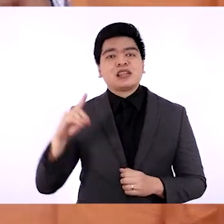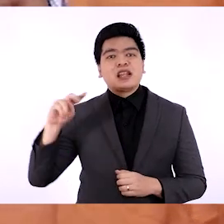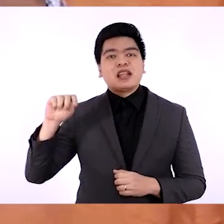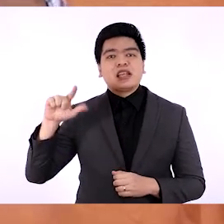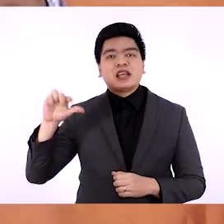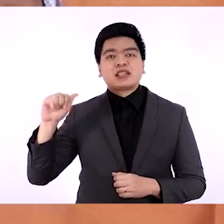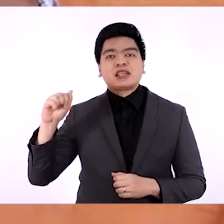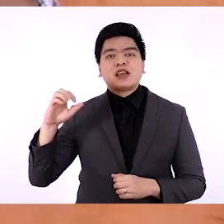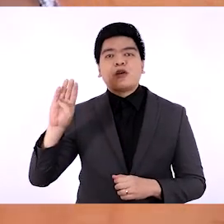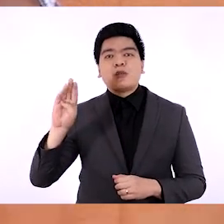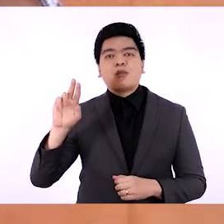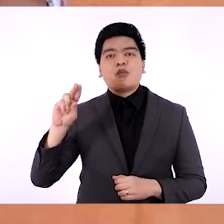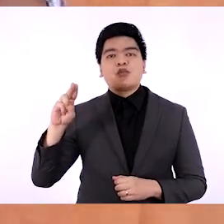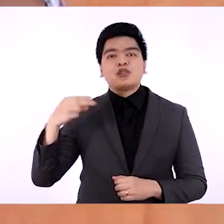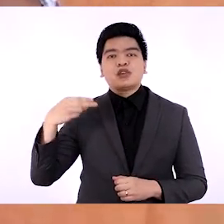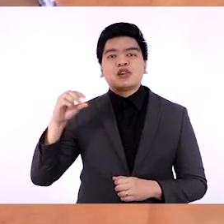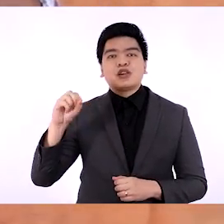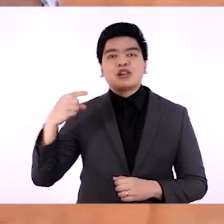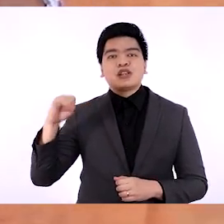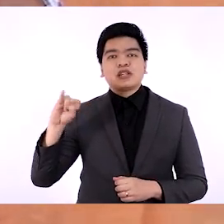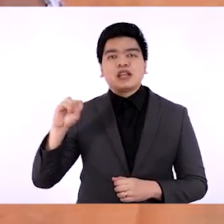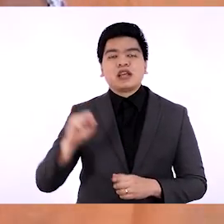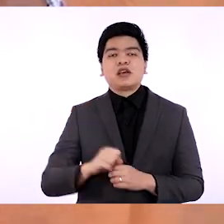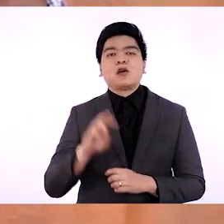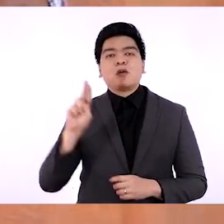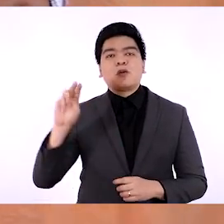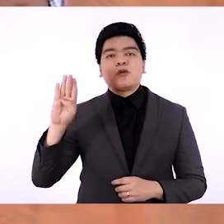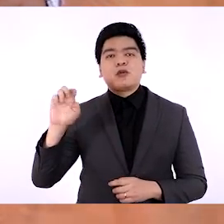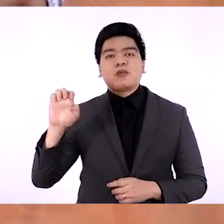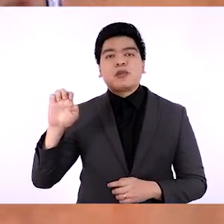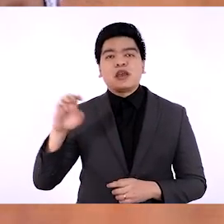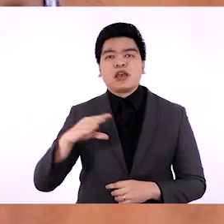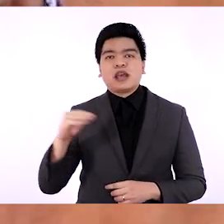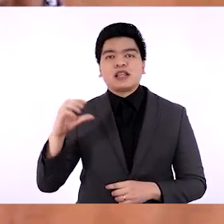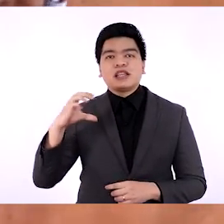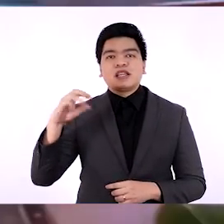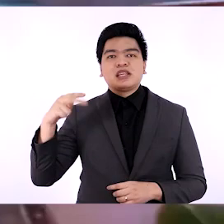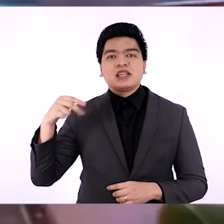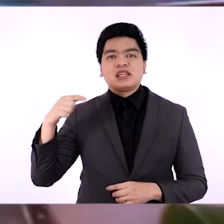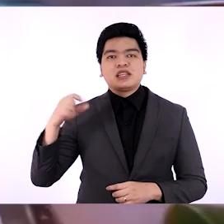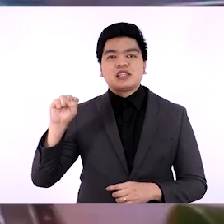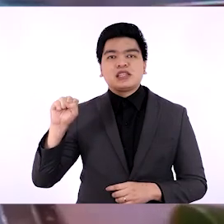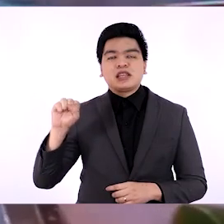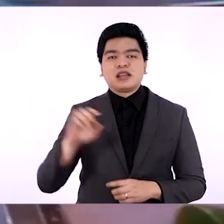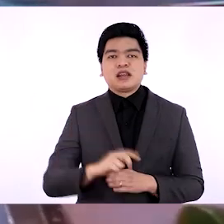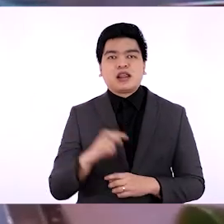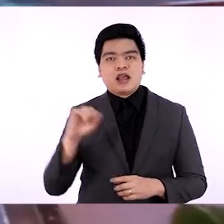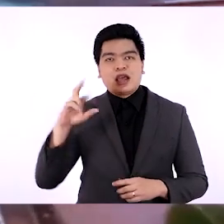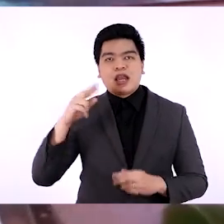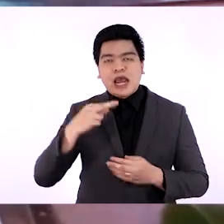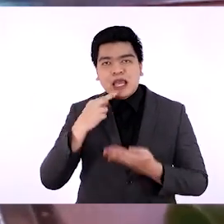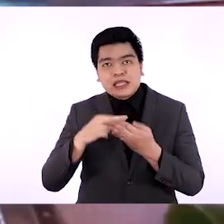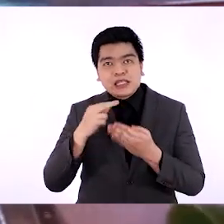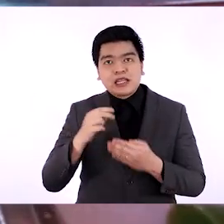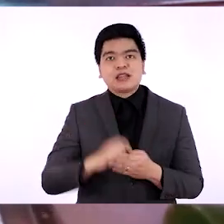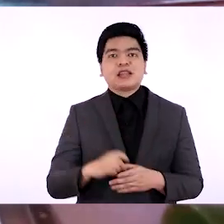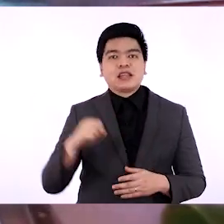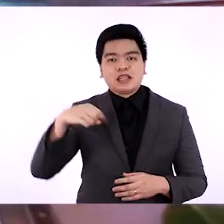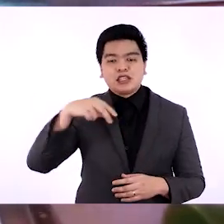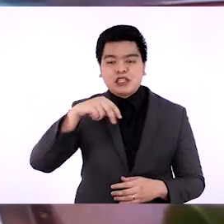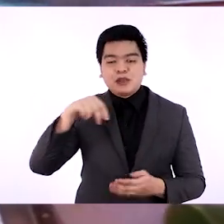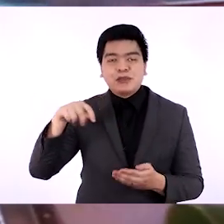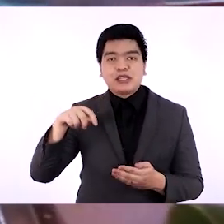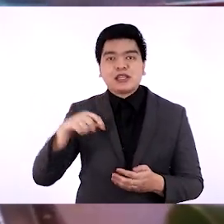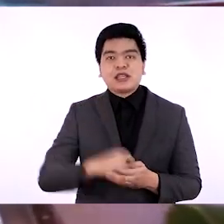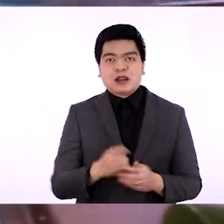butchi with ube and cheese. Ito po ay may main ingredients na glutinous flour, white sugar at sesame seeds. Sa amin